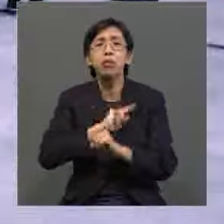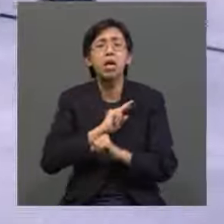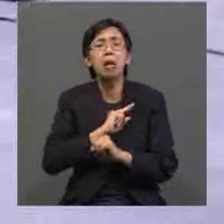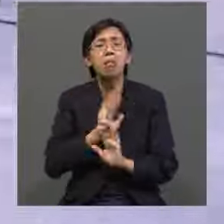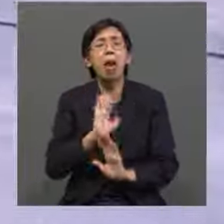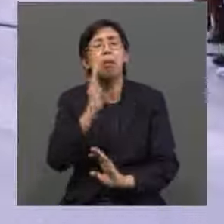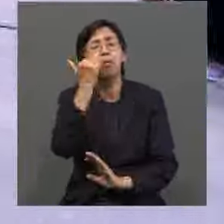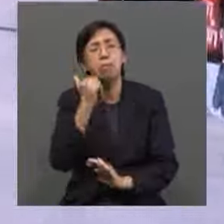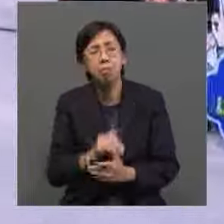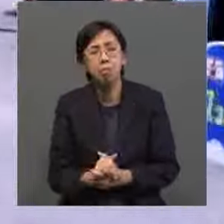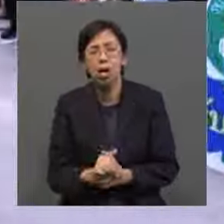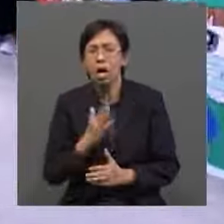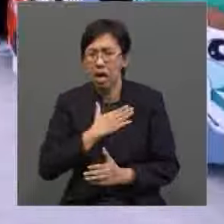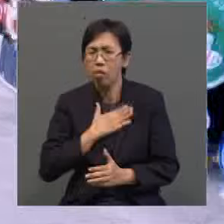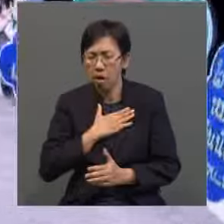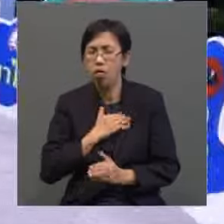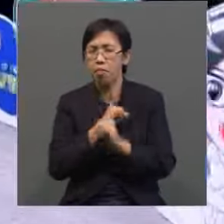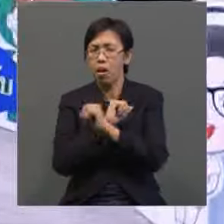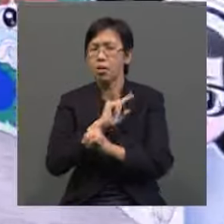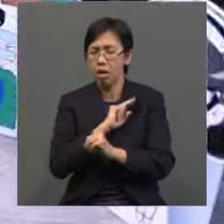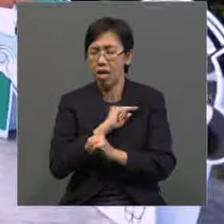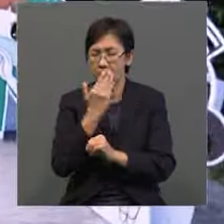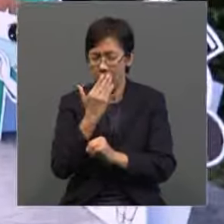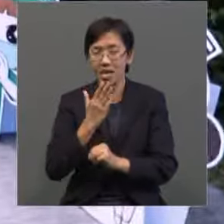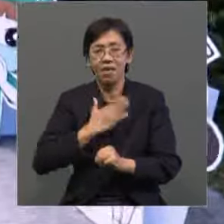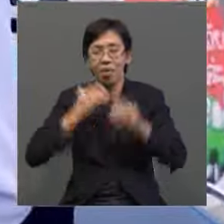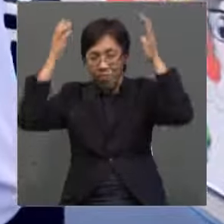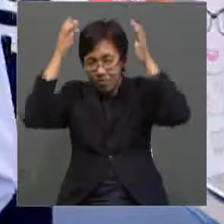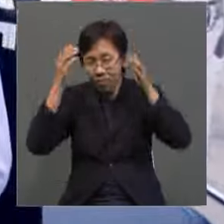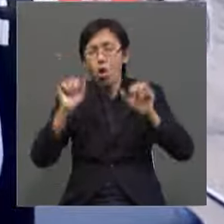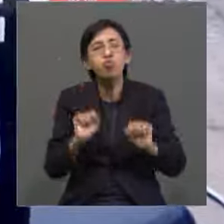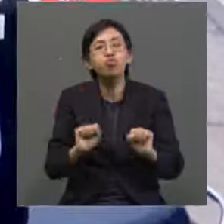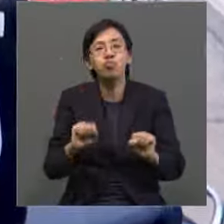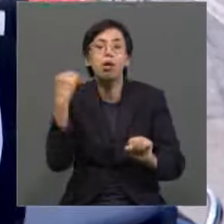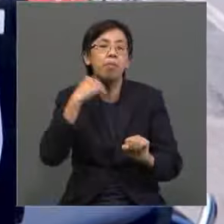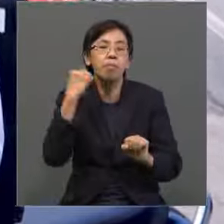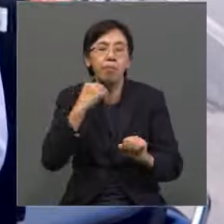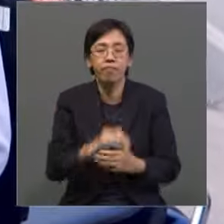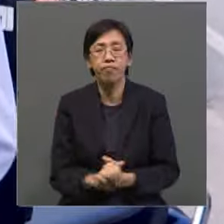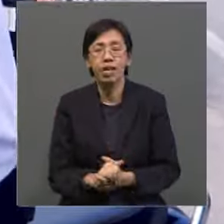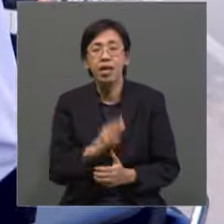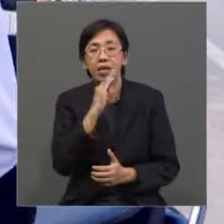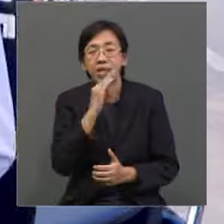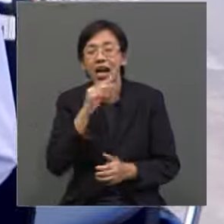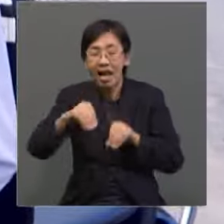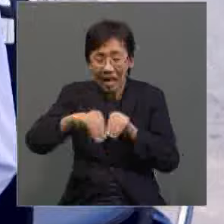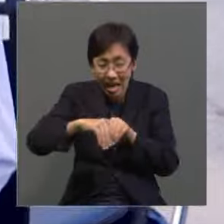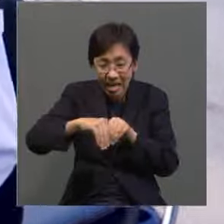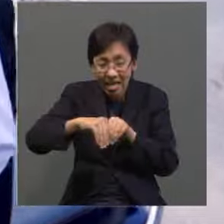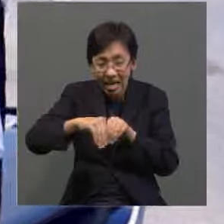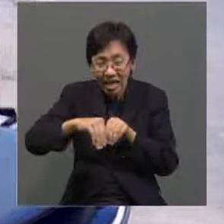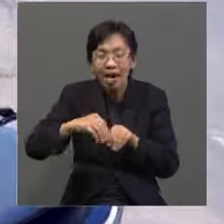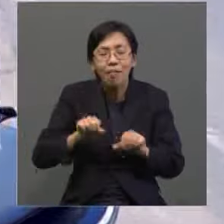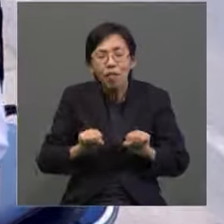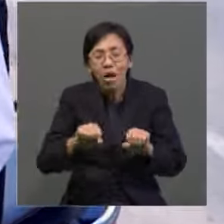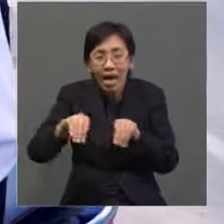ที่จะเกิดอุบัติเหตุหลังจากนั้นผมก็ใส่หมวกกันน็อกประจำเลยครับเพราะว่าไม่ว่าจะออกไปใกล้ไปทำธุระใกล้ๆ